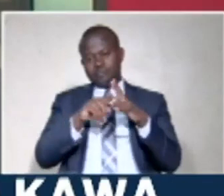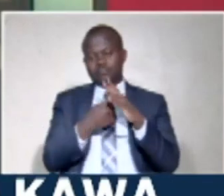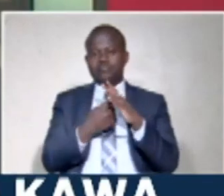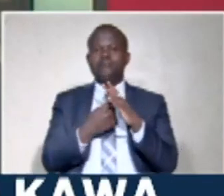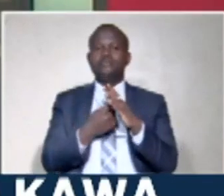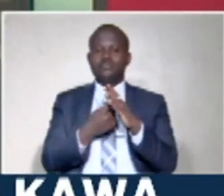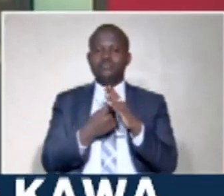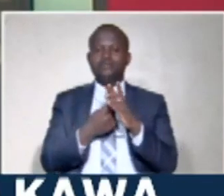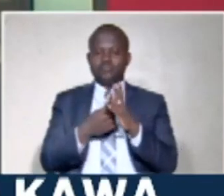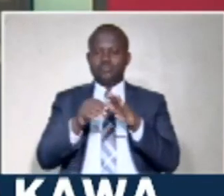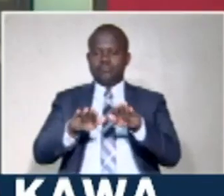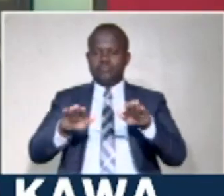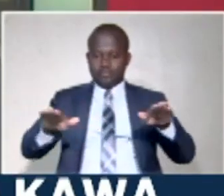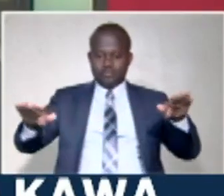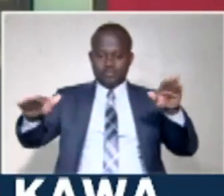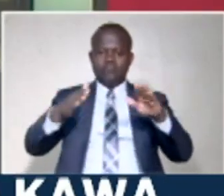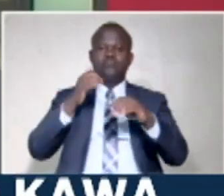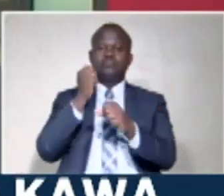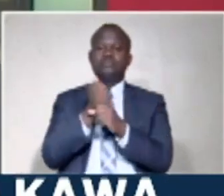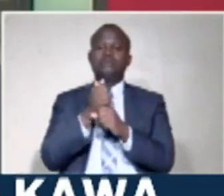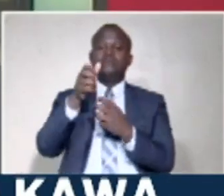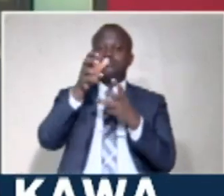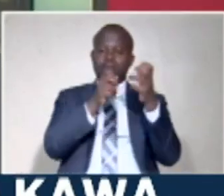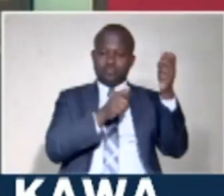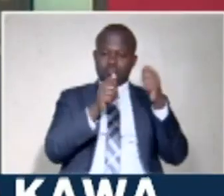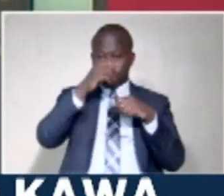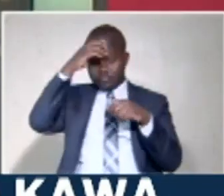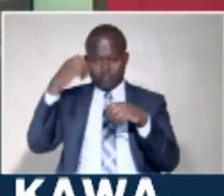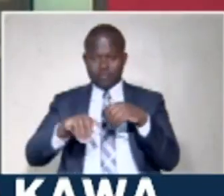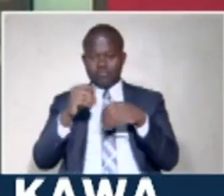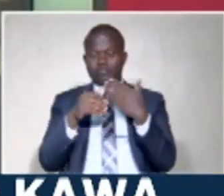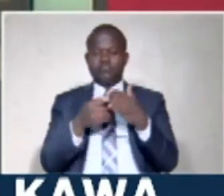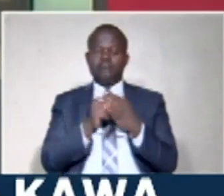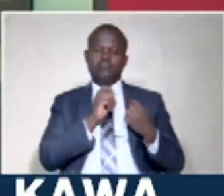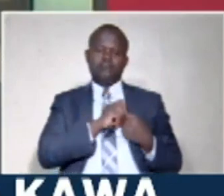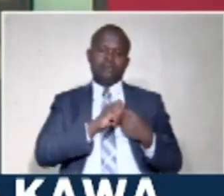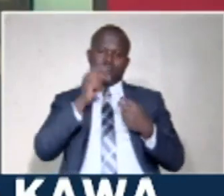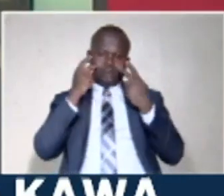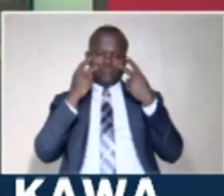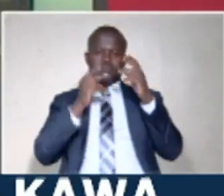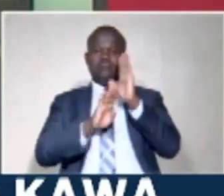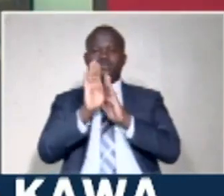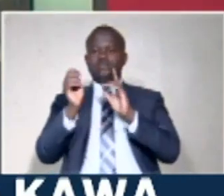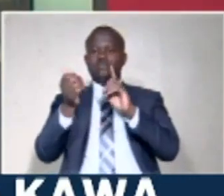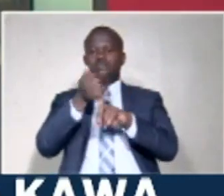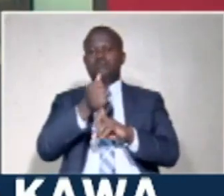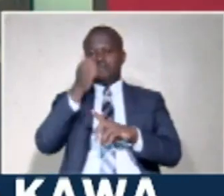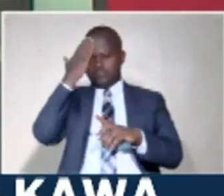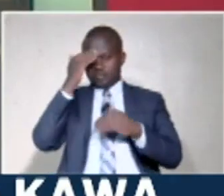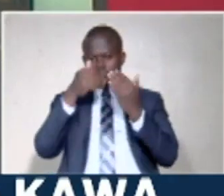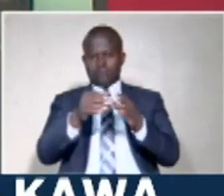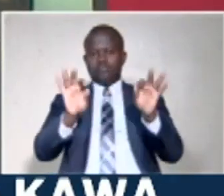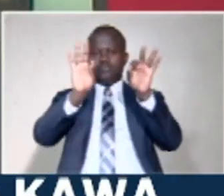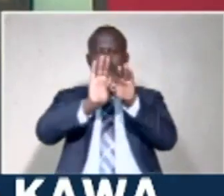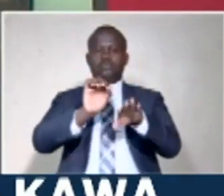rugemwe kuyisasira kuyikatera agasoroma n'imvune zose n'imibabaro ukabona ntatera mbere agira kubera ibiciro